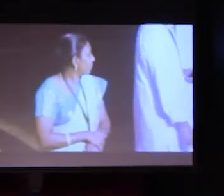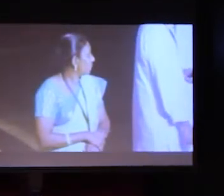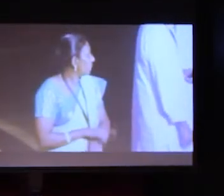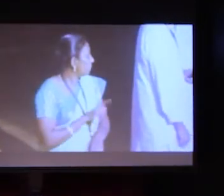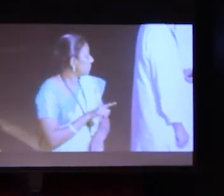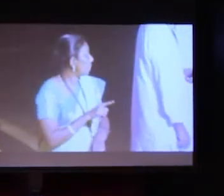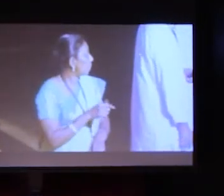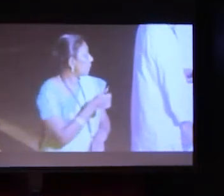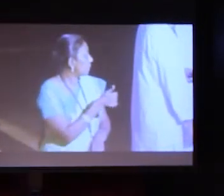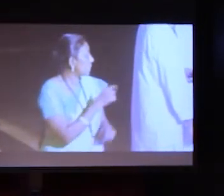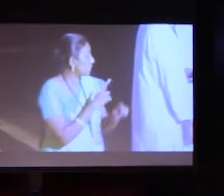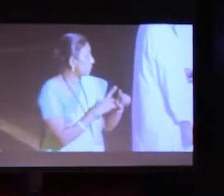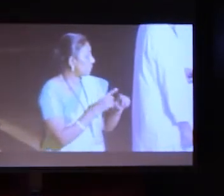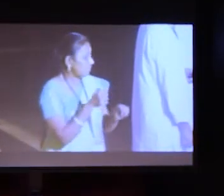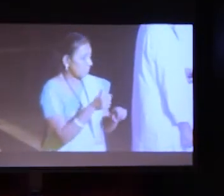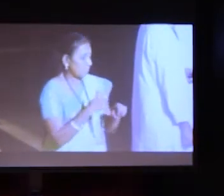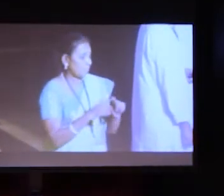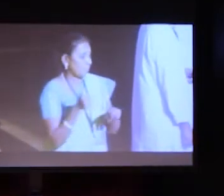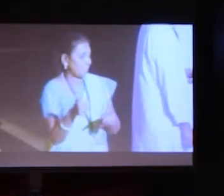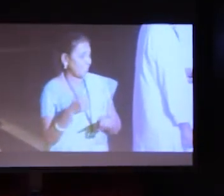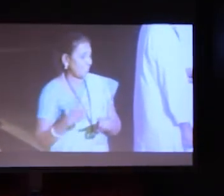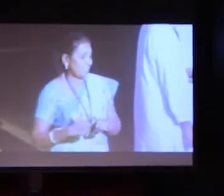ഇപ്പൊ